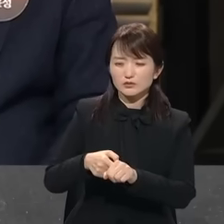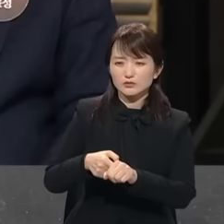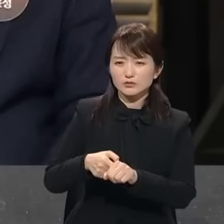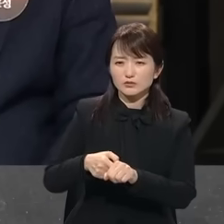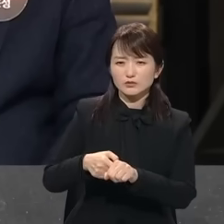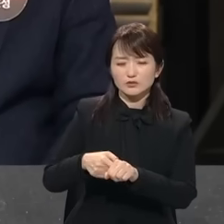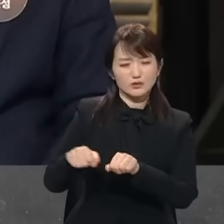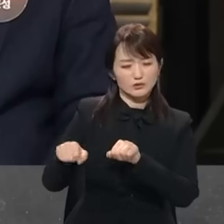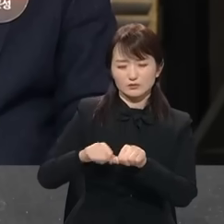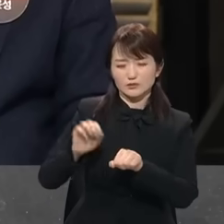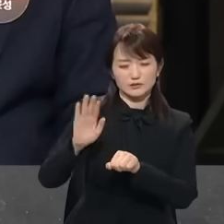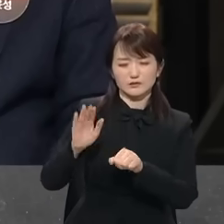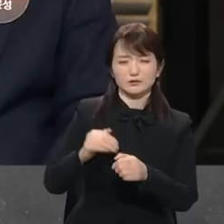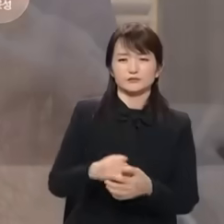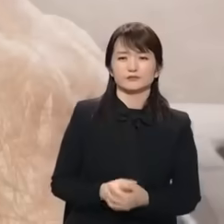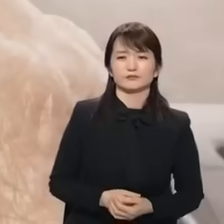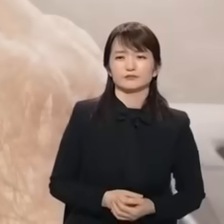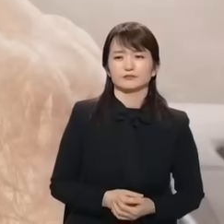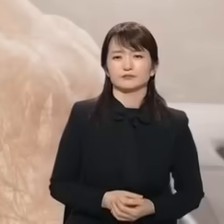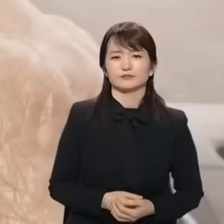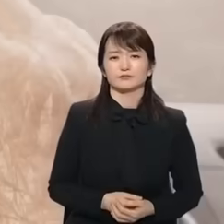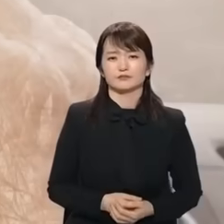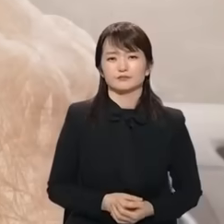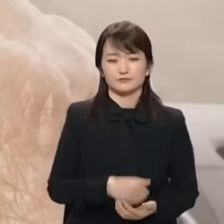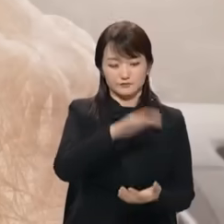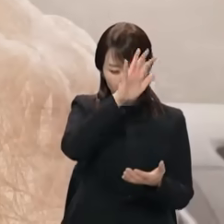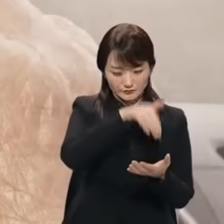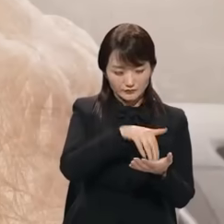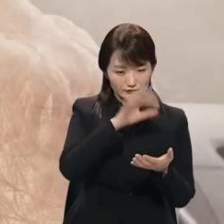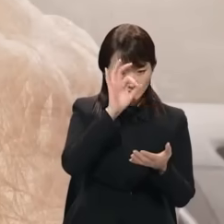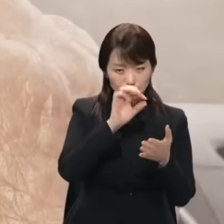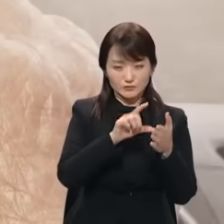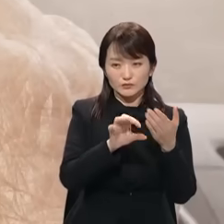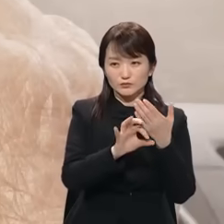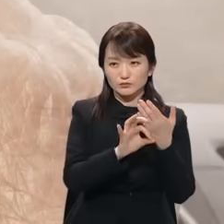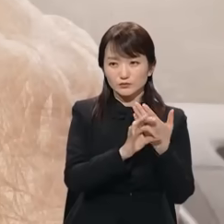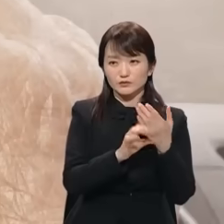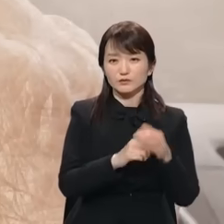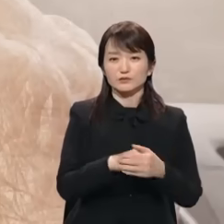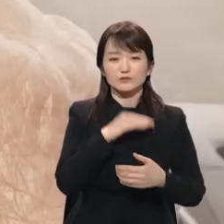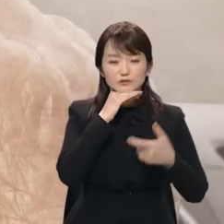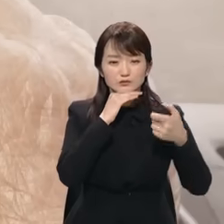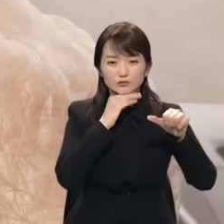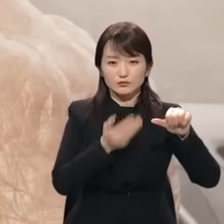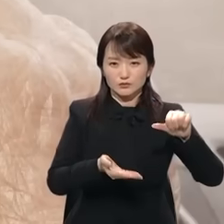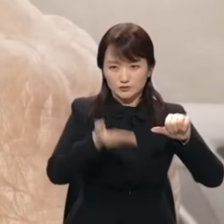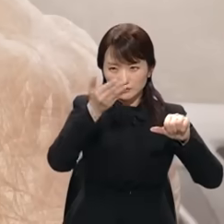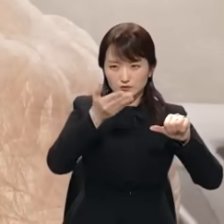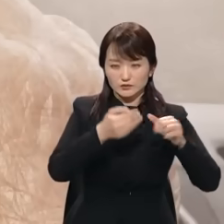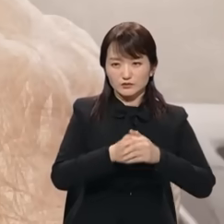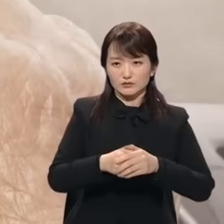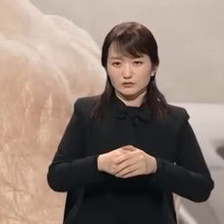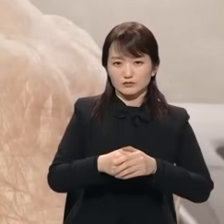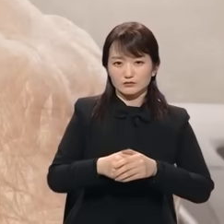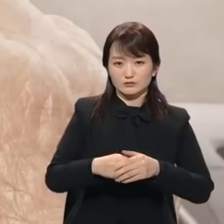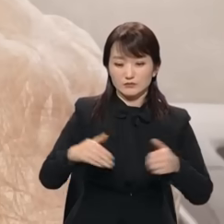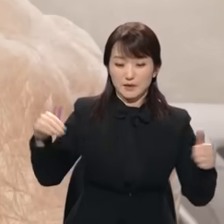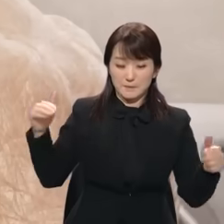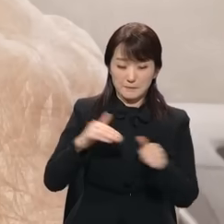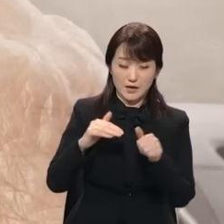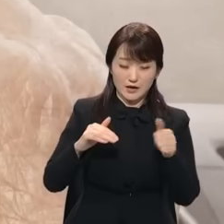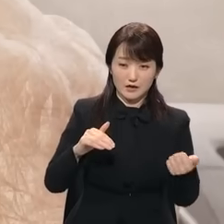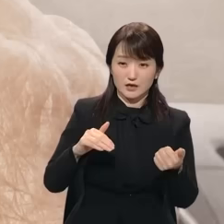수밖에 없는데 현실적으로 이제 우리가 통계를 보게 된다면 65세 이상 고령운전자 사고는 몇년 지금 증가하고